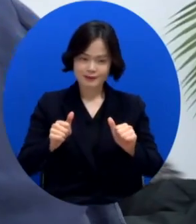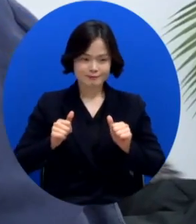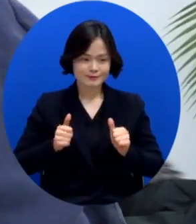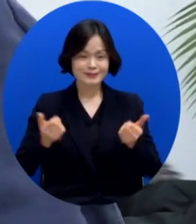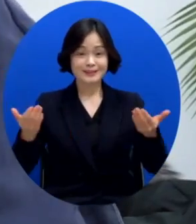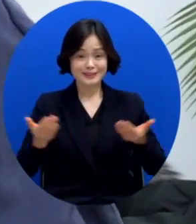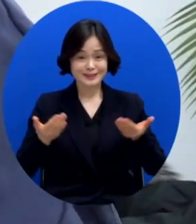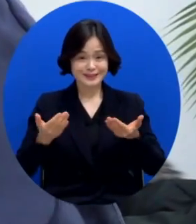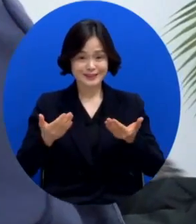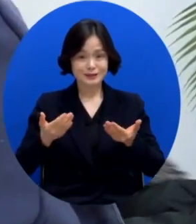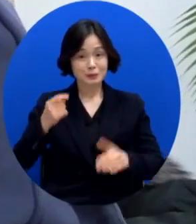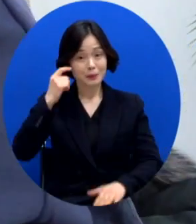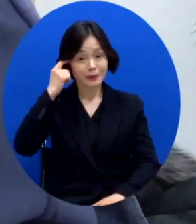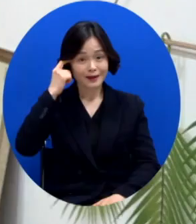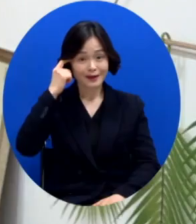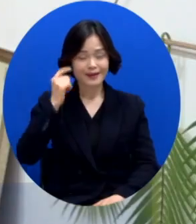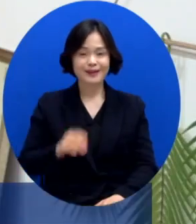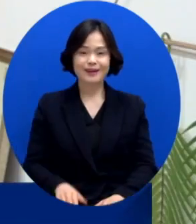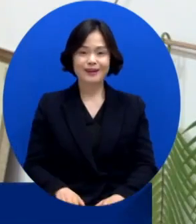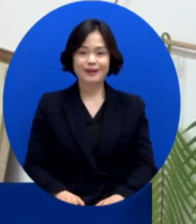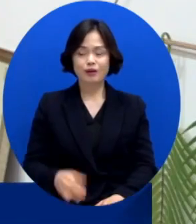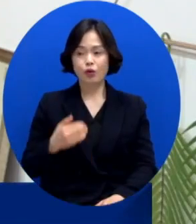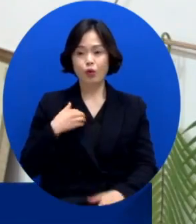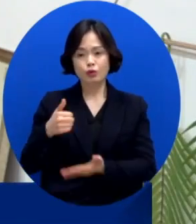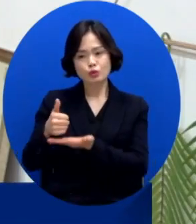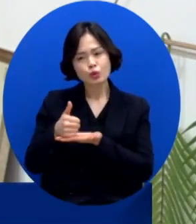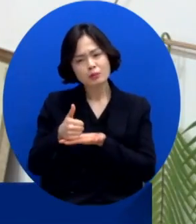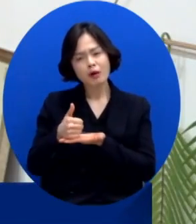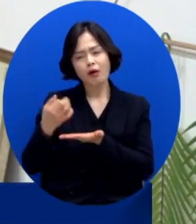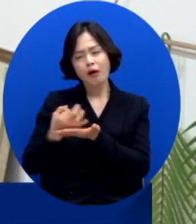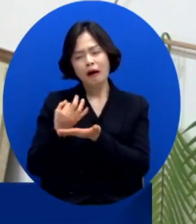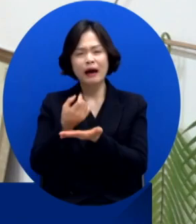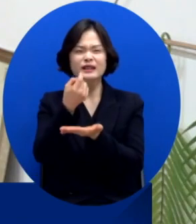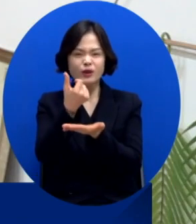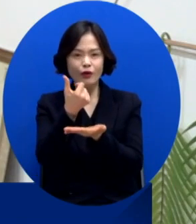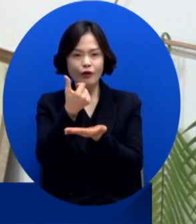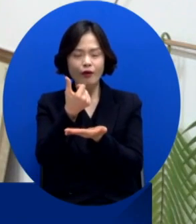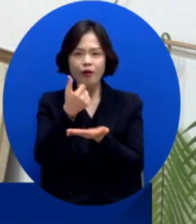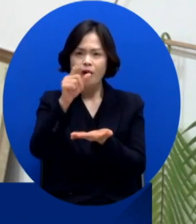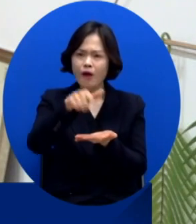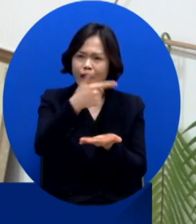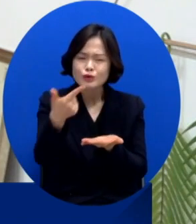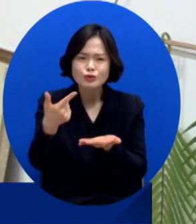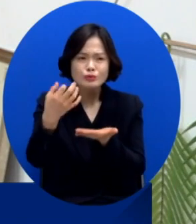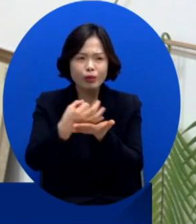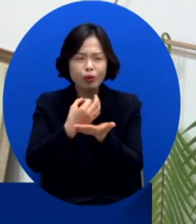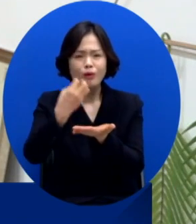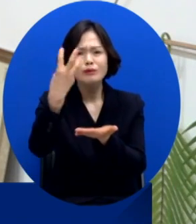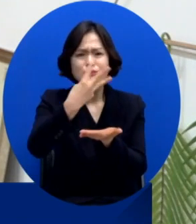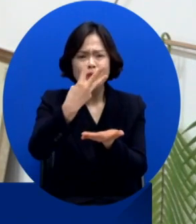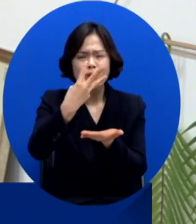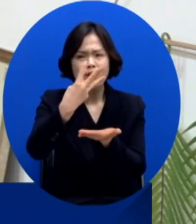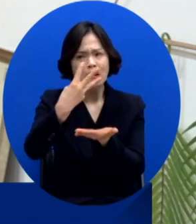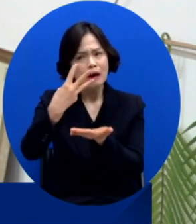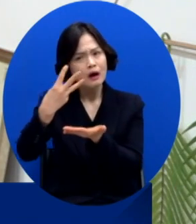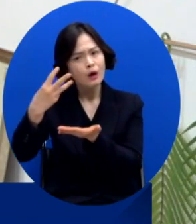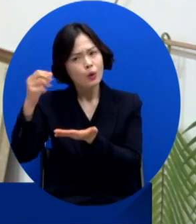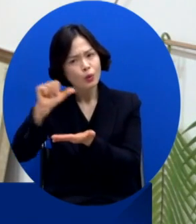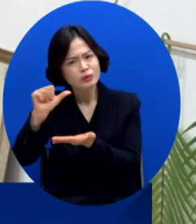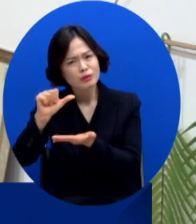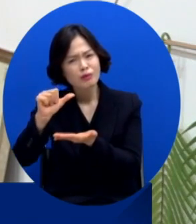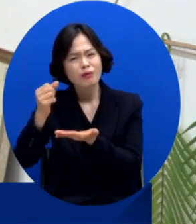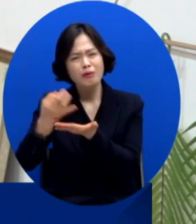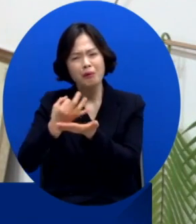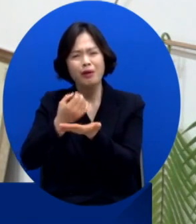이유가 있습니다. 손님이 있을 때도 있고 없을 때도 있어요. 하루에 뭐 3천 원 팔 때도 있고 5천 원 팔 때도